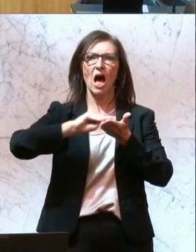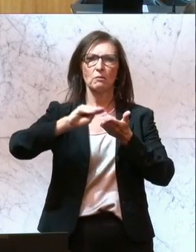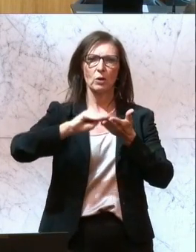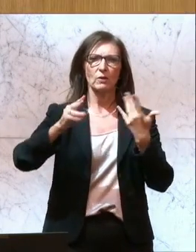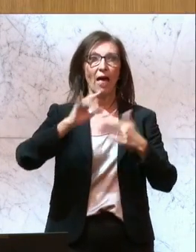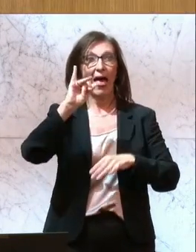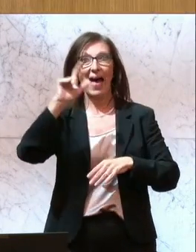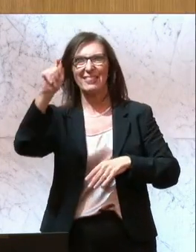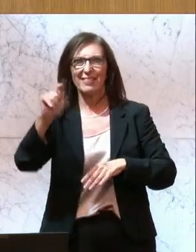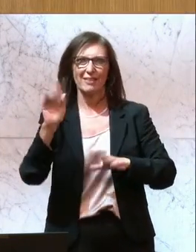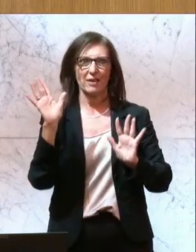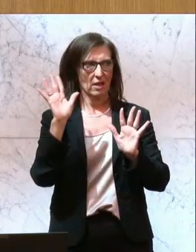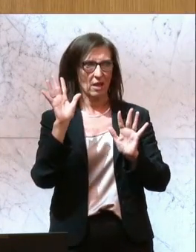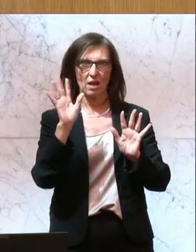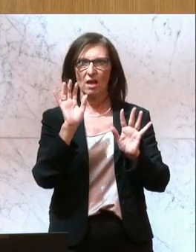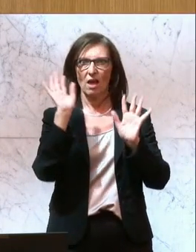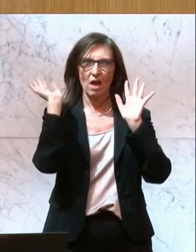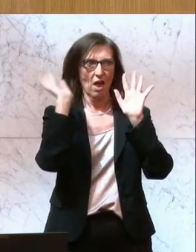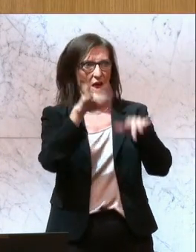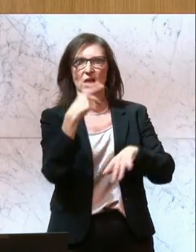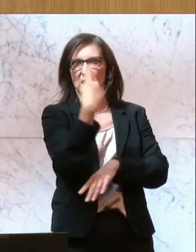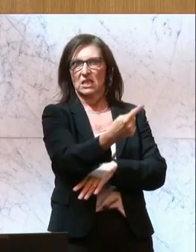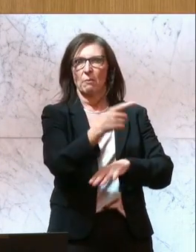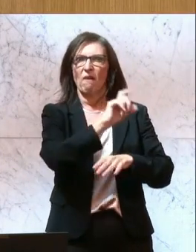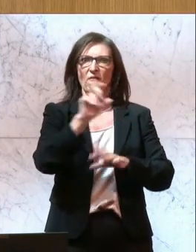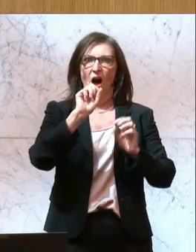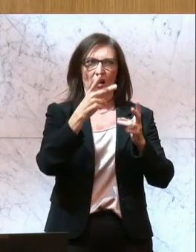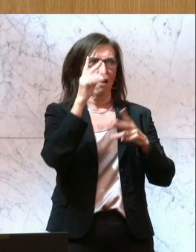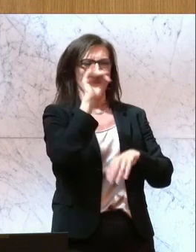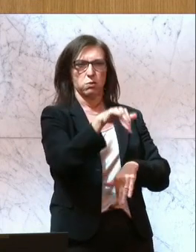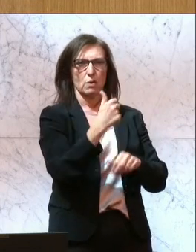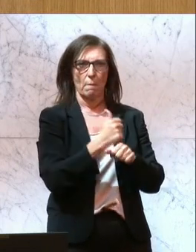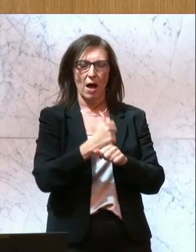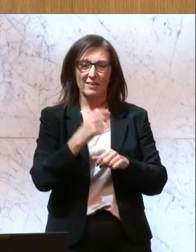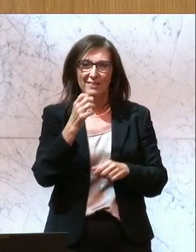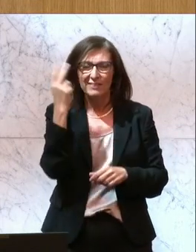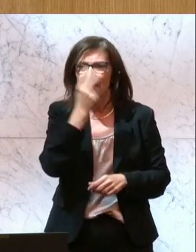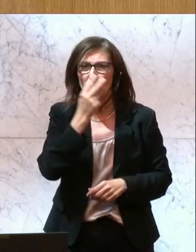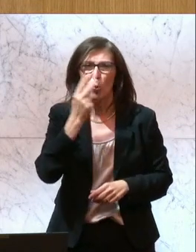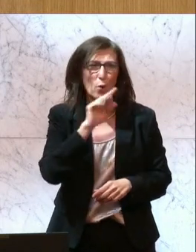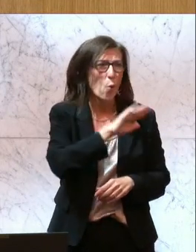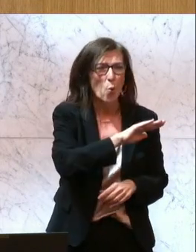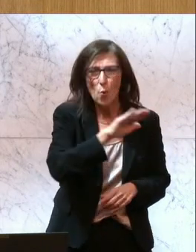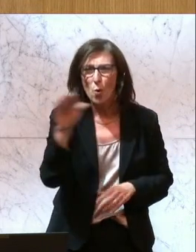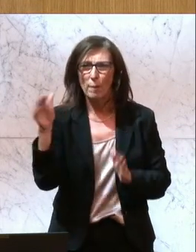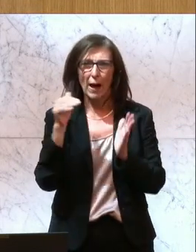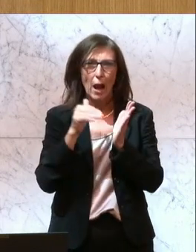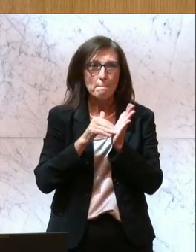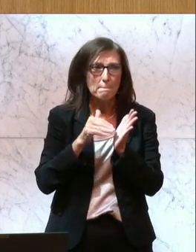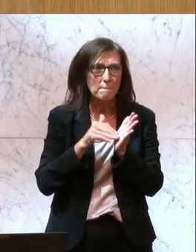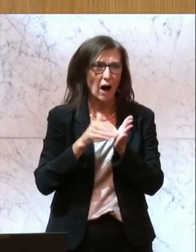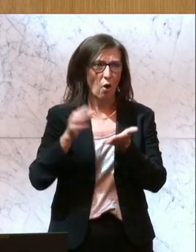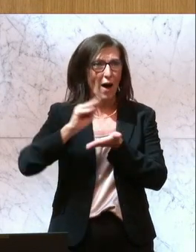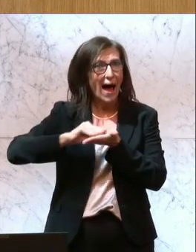IT, das lassen wir jetzt die Lehrerinnen und Lehrer, das lassen wir jetzt die Fachkräfte machen. Wir brauchen natürlich überall ein administratives